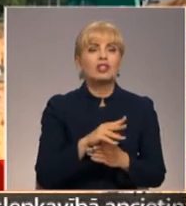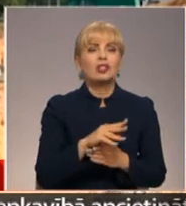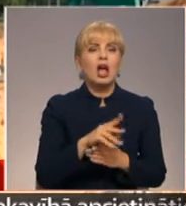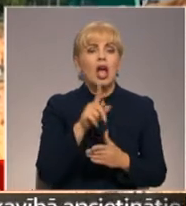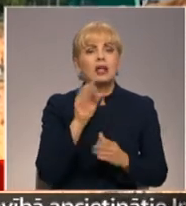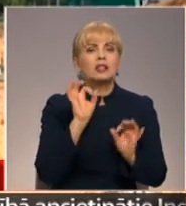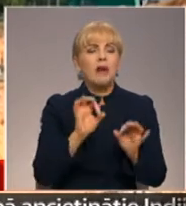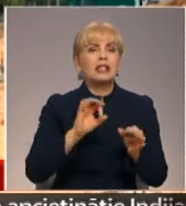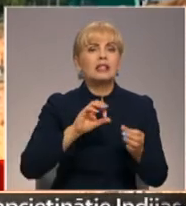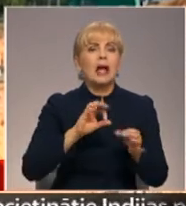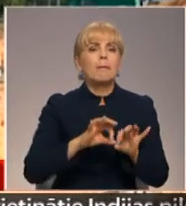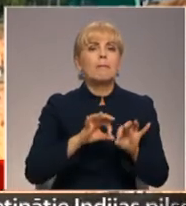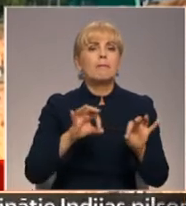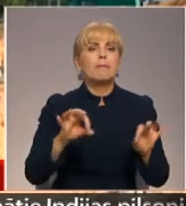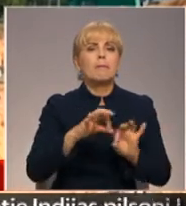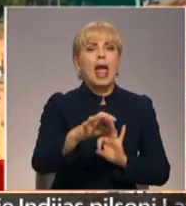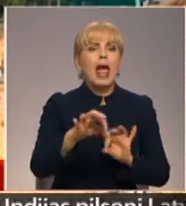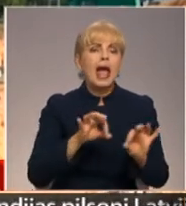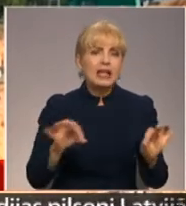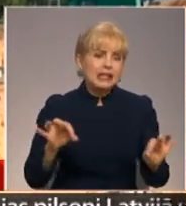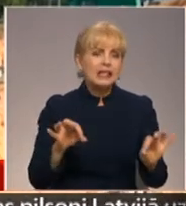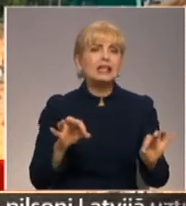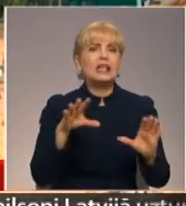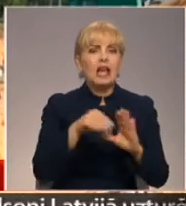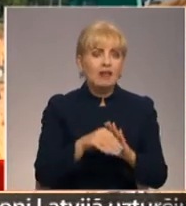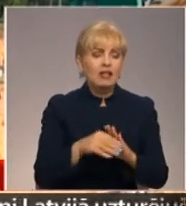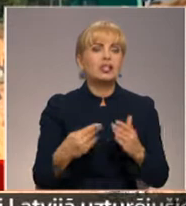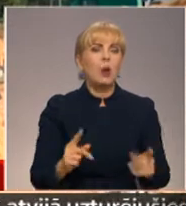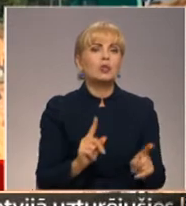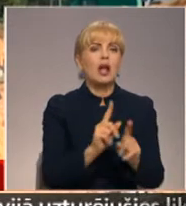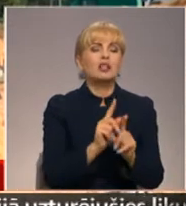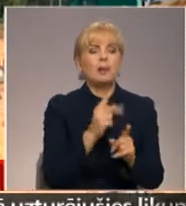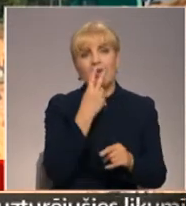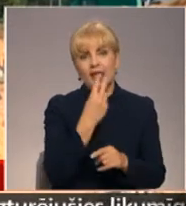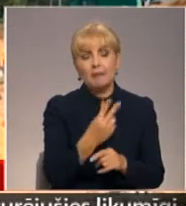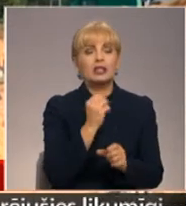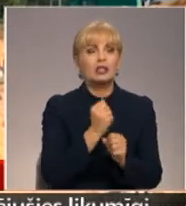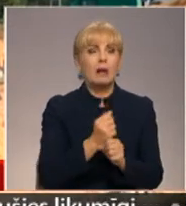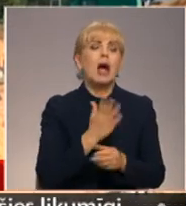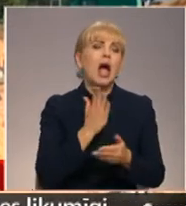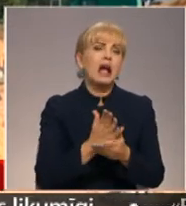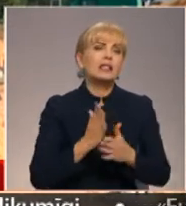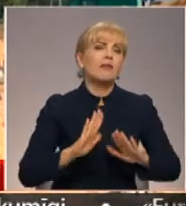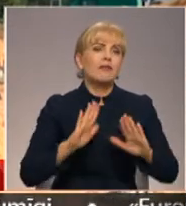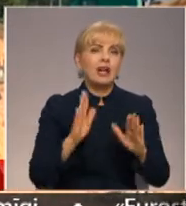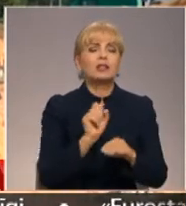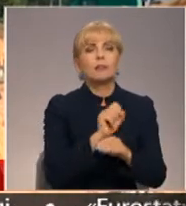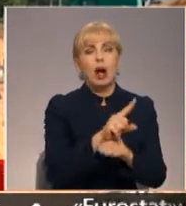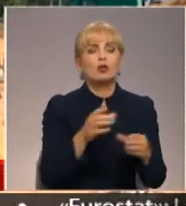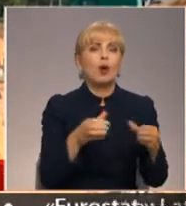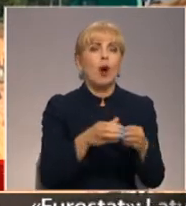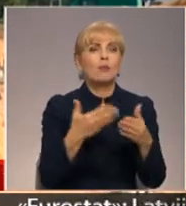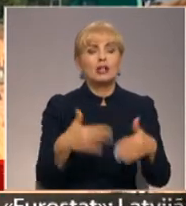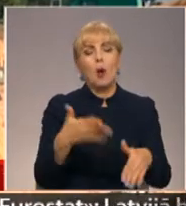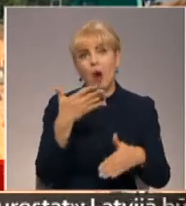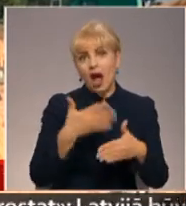topogrāfijās precīzi ielikts, un tad saskārāmies ar pirmiem neparedzētiem darbiem, bet veiksmīgi esam pasūtītāju komandu